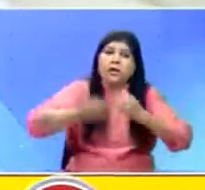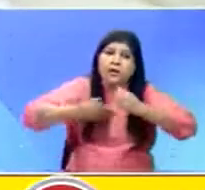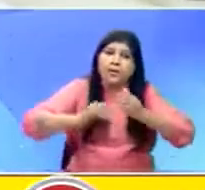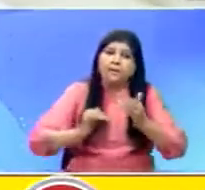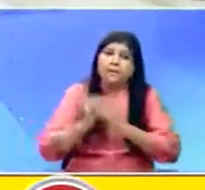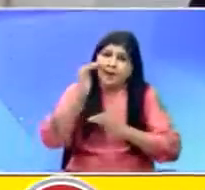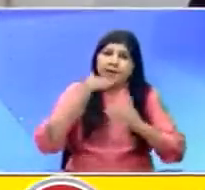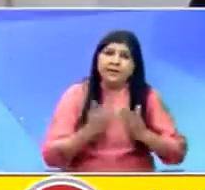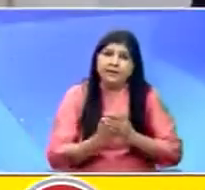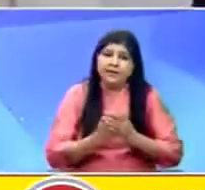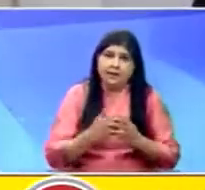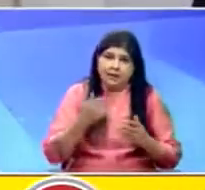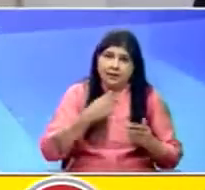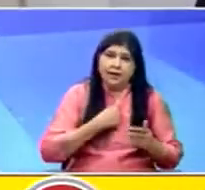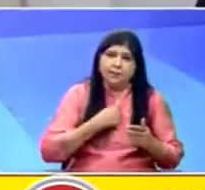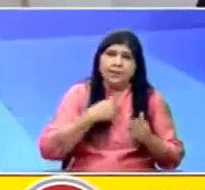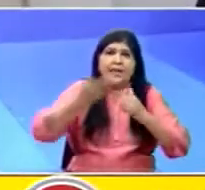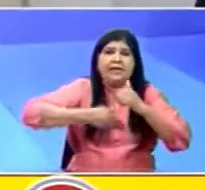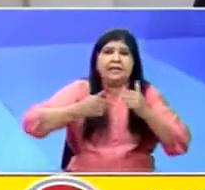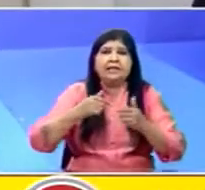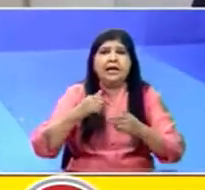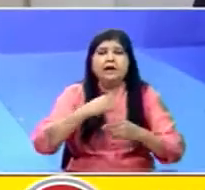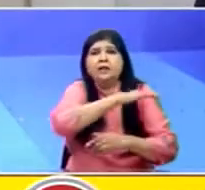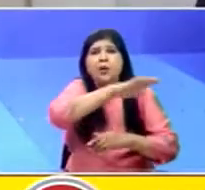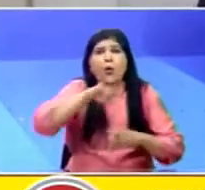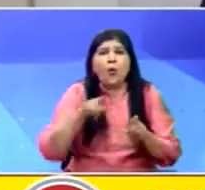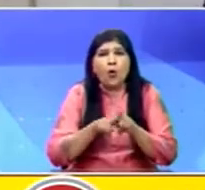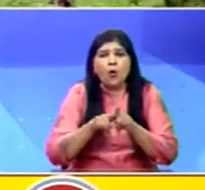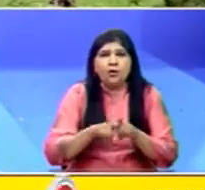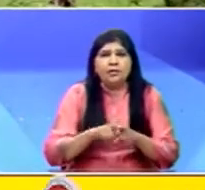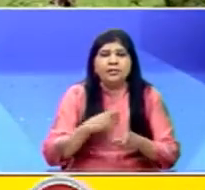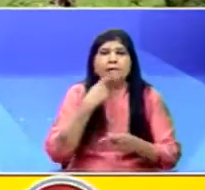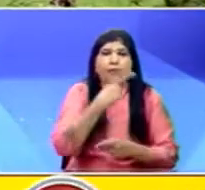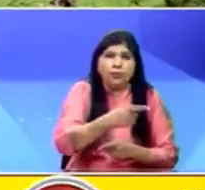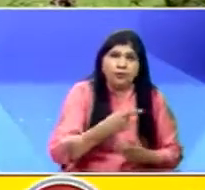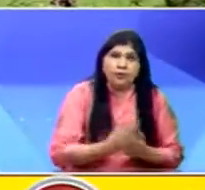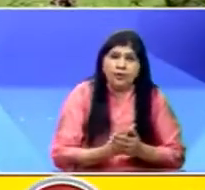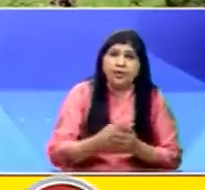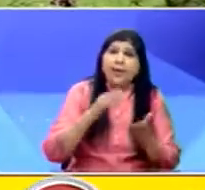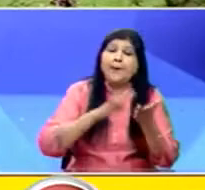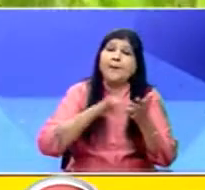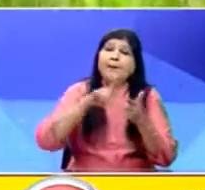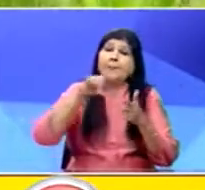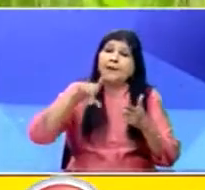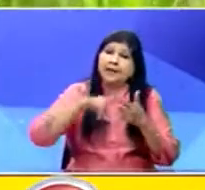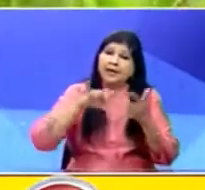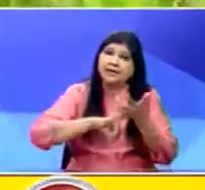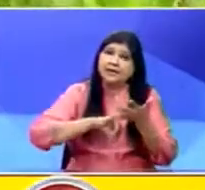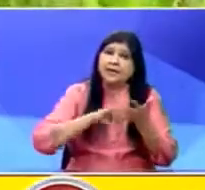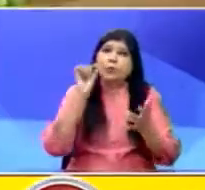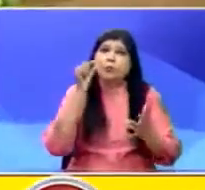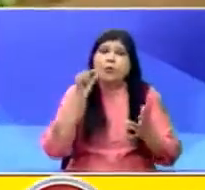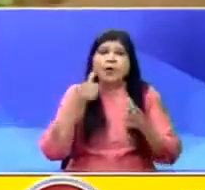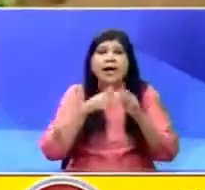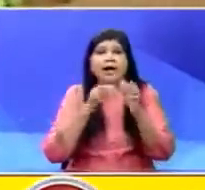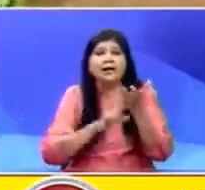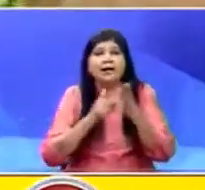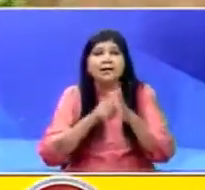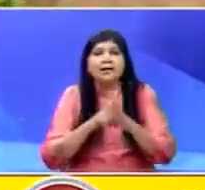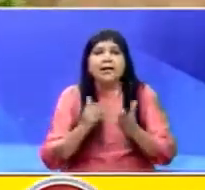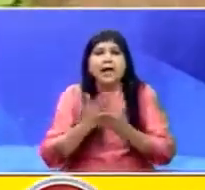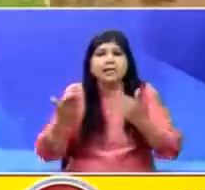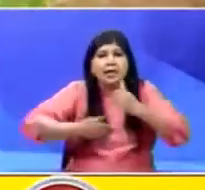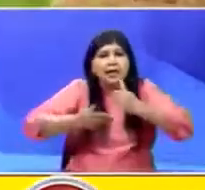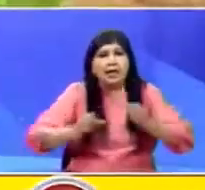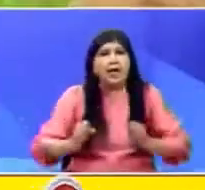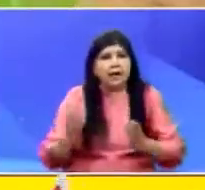सके। मेरा अपने किसान भाई बहनों से यही आग्रह है कि मिलेट्स यानी मोटे अनाज को अधिक से